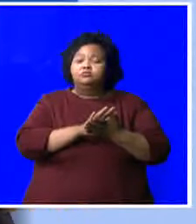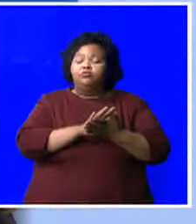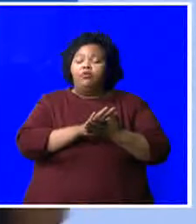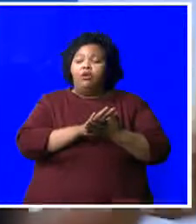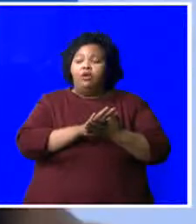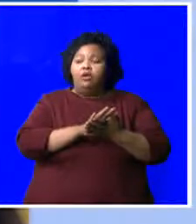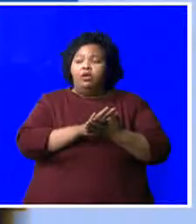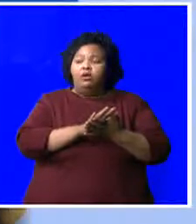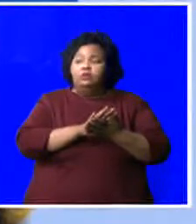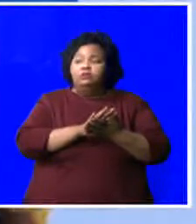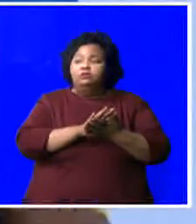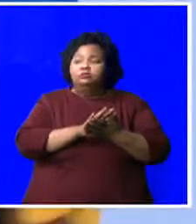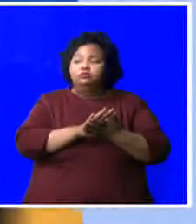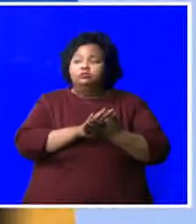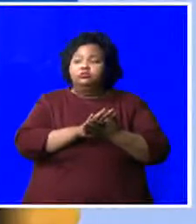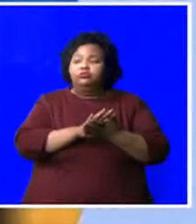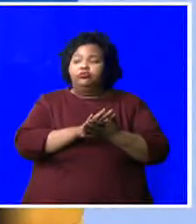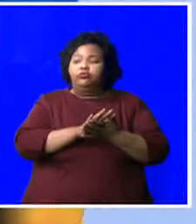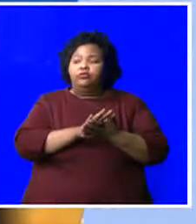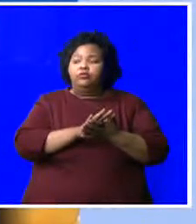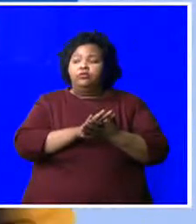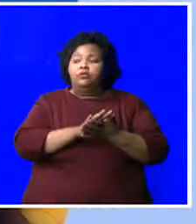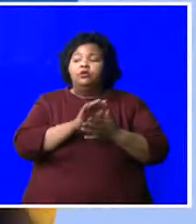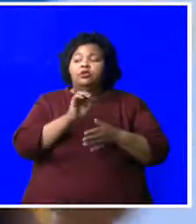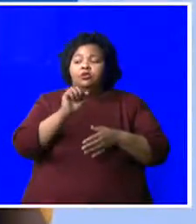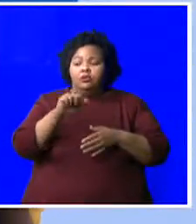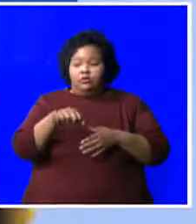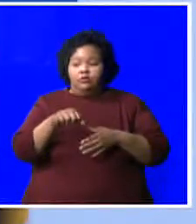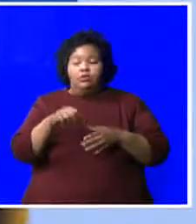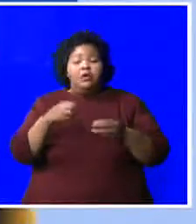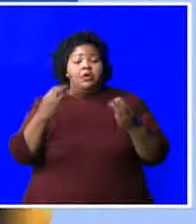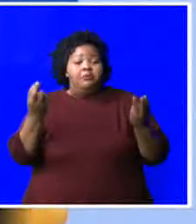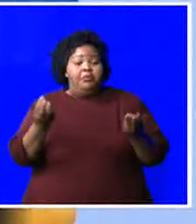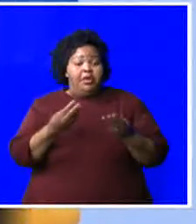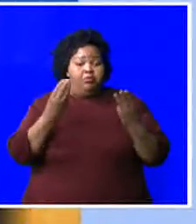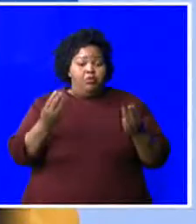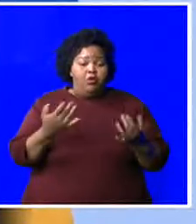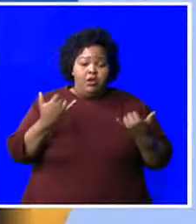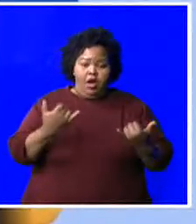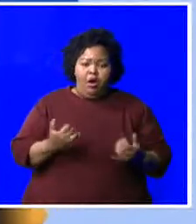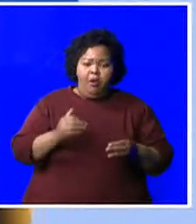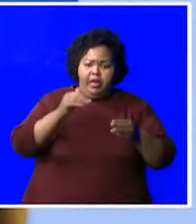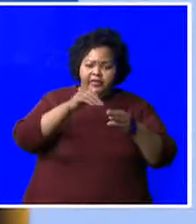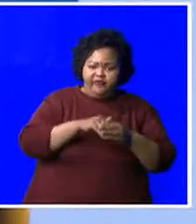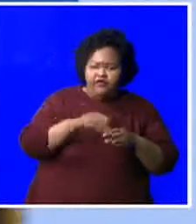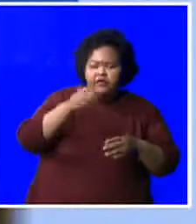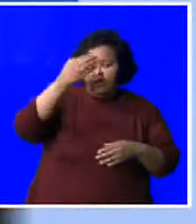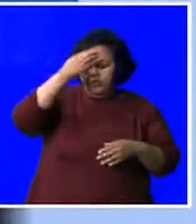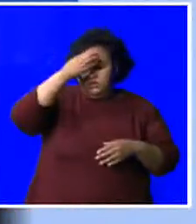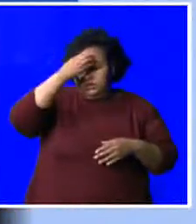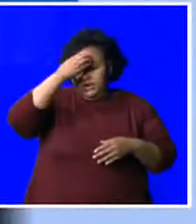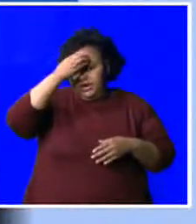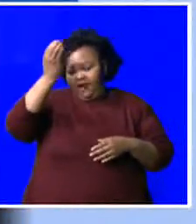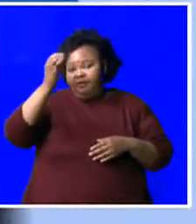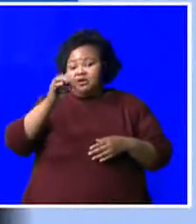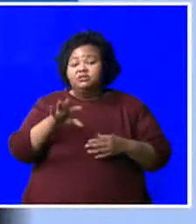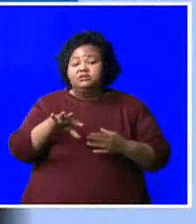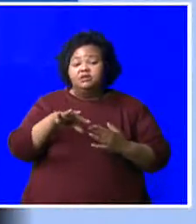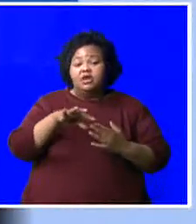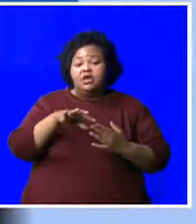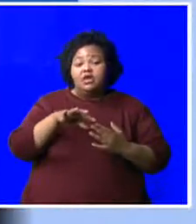afake lichaza ekubekweni kwalo hulumende atikhethele malungu eParliamente lamuhla sekakontributor